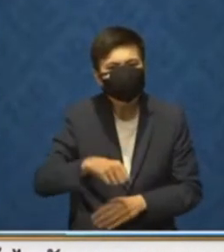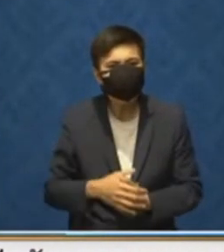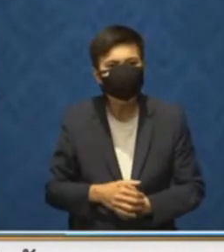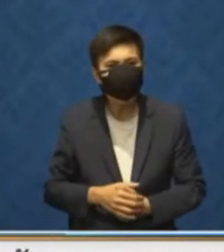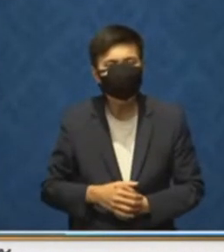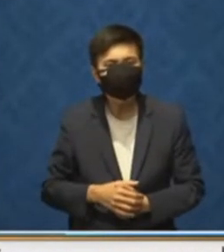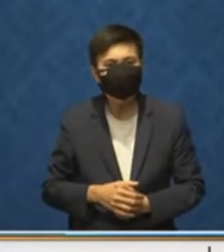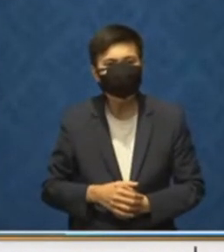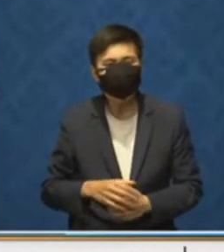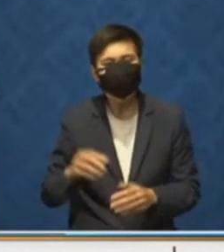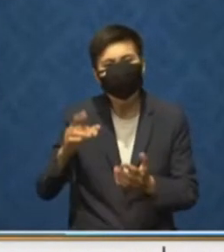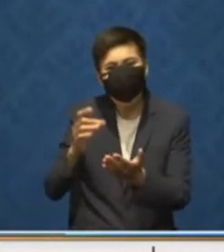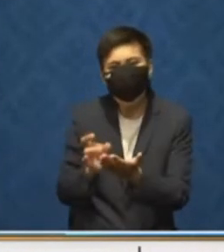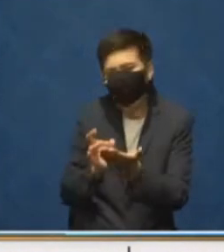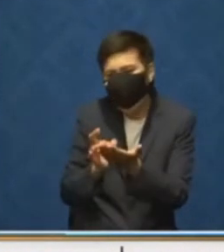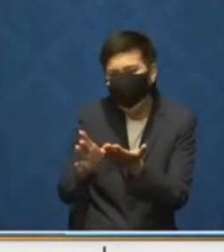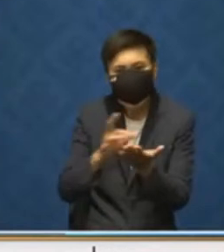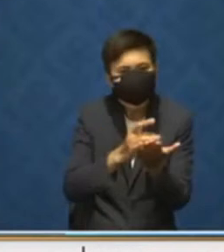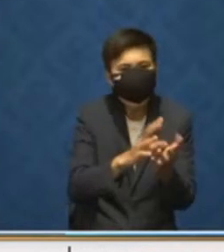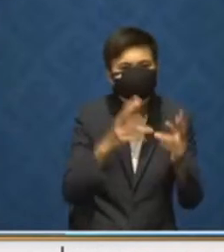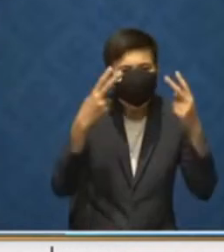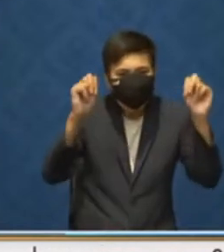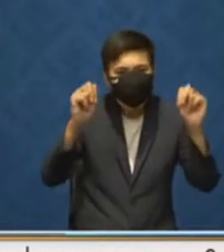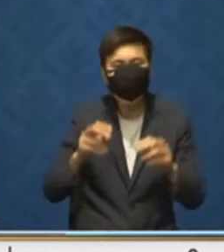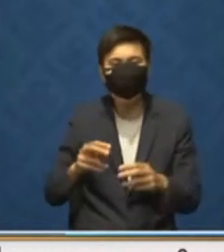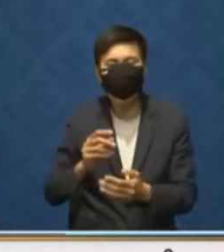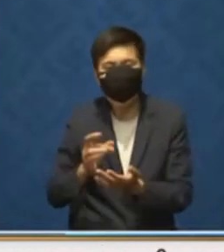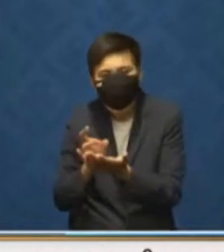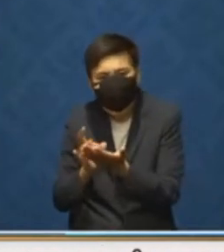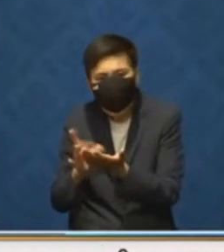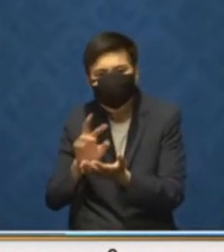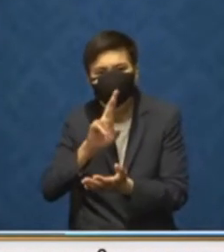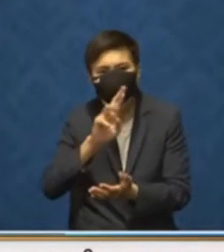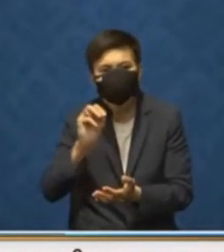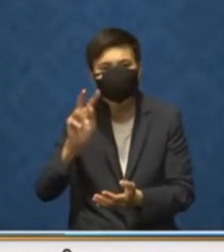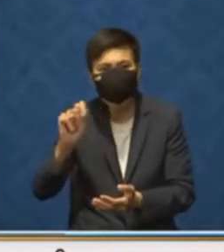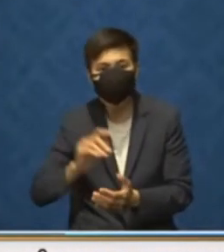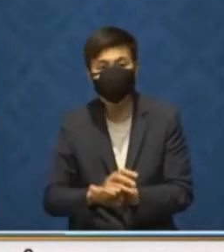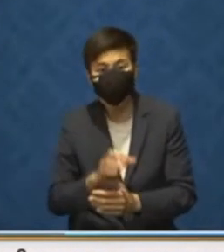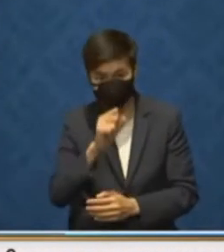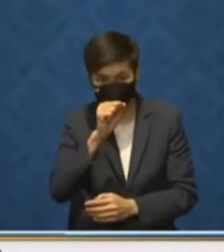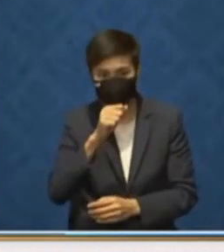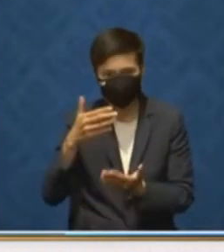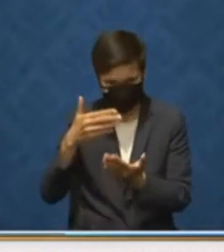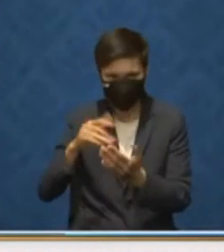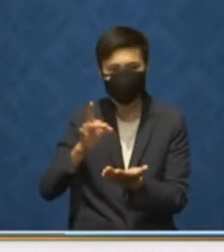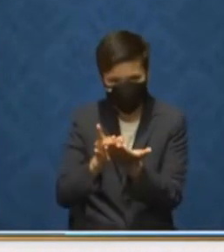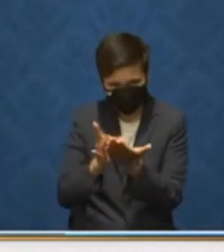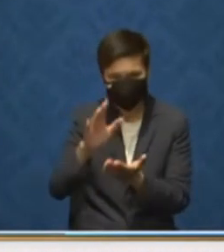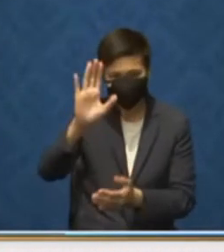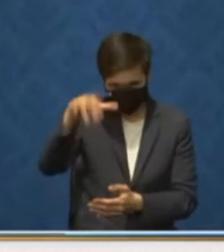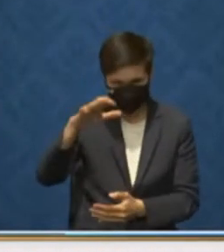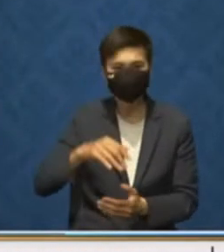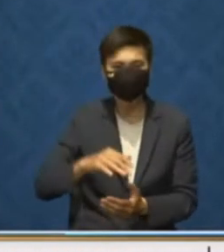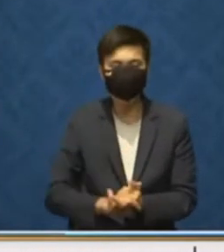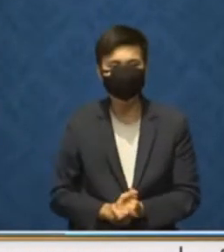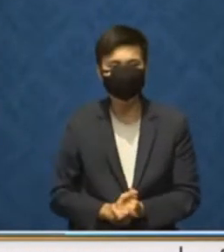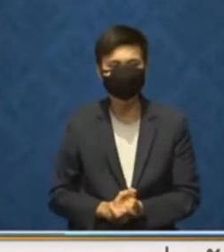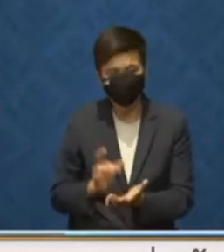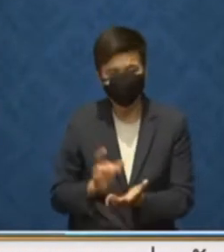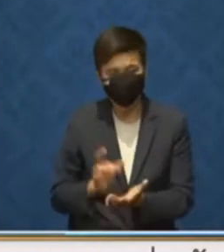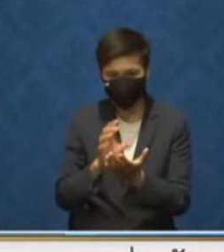ที่ออกเถอะเดี๋ยวจะไล่นายกออกกฎหมายมายิ้มมาไล่ไล่ไล่ได้